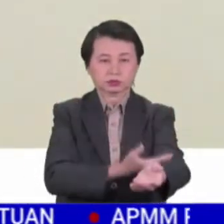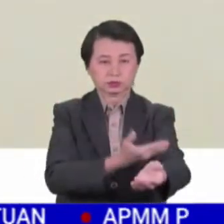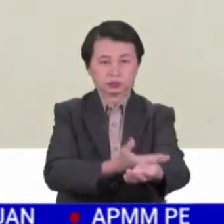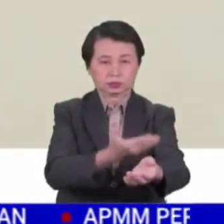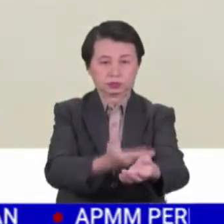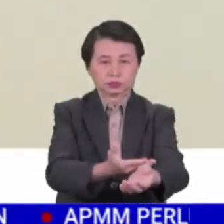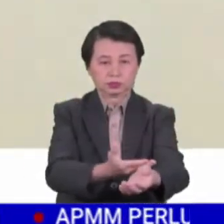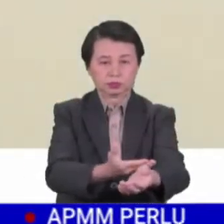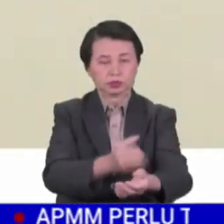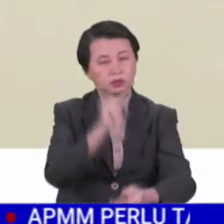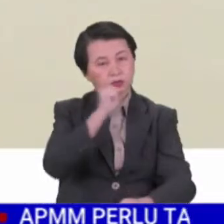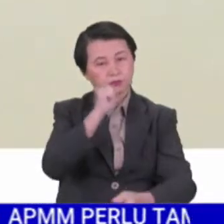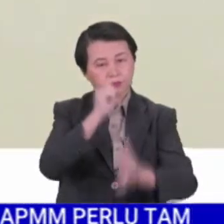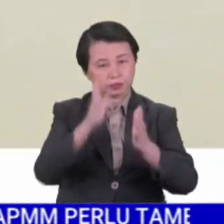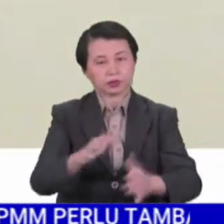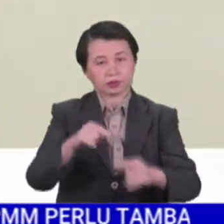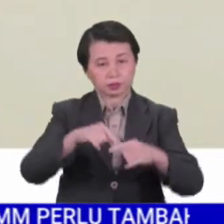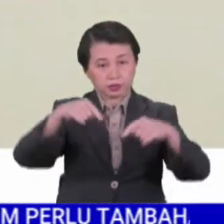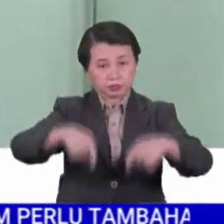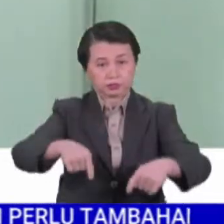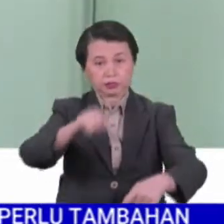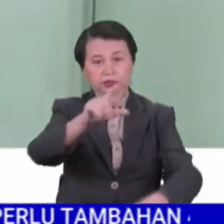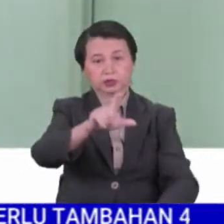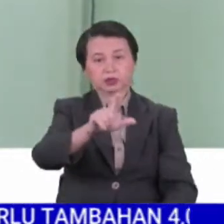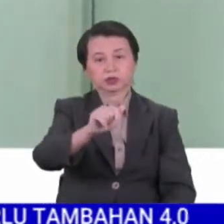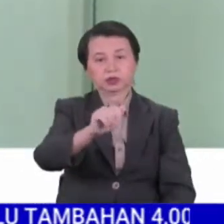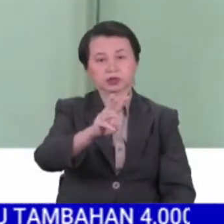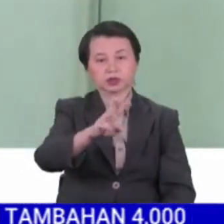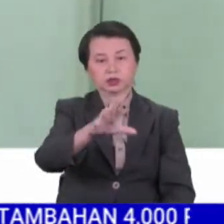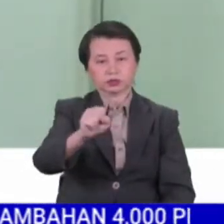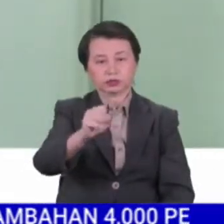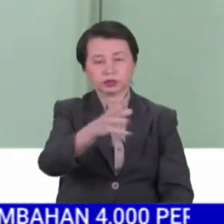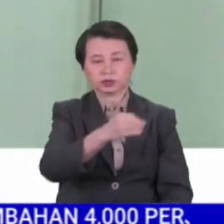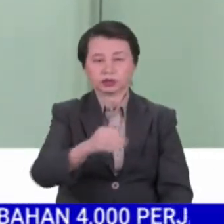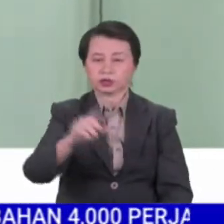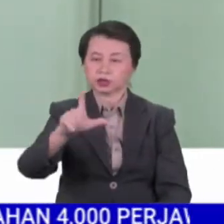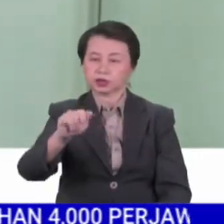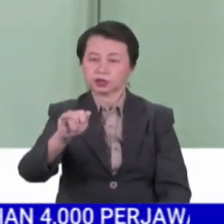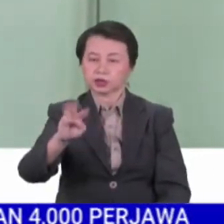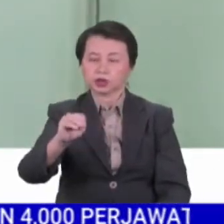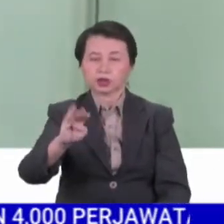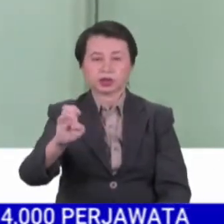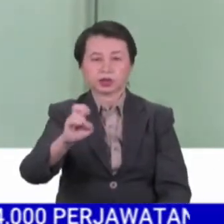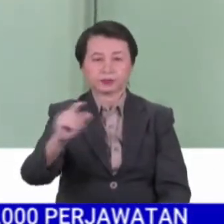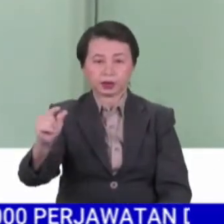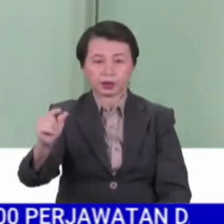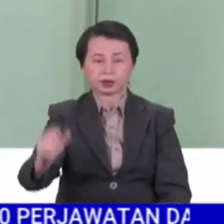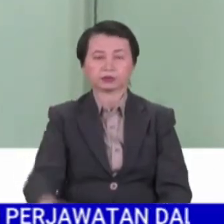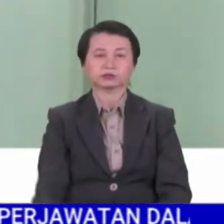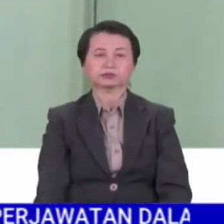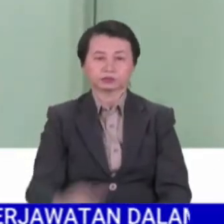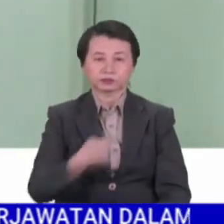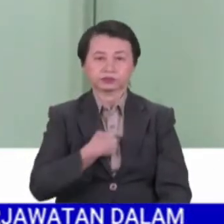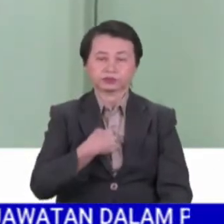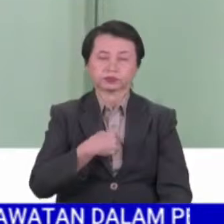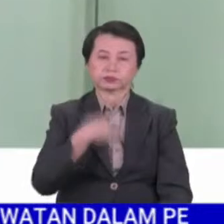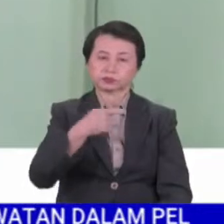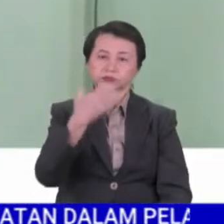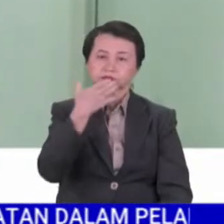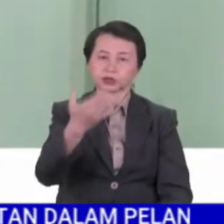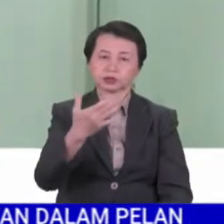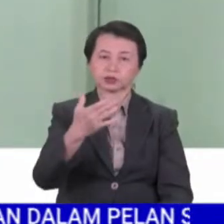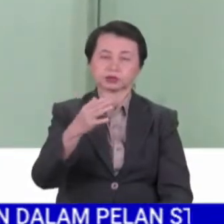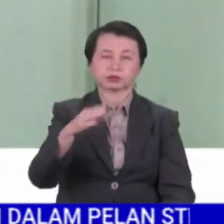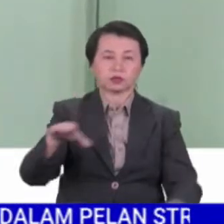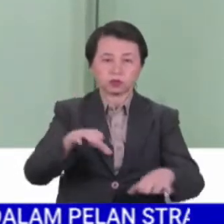generasi-generasi penyanyi di Lawas dan Limbang. Okay, saya sangat berterima kasih kepada penganjur kerana membuat CBR ini yang